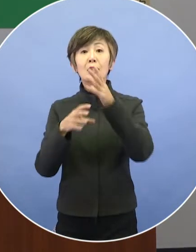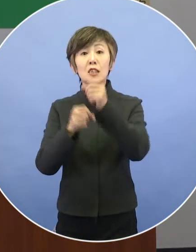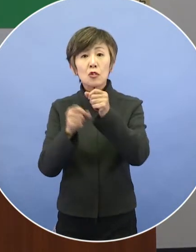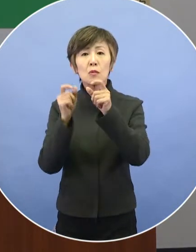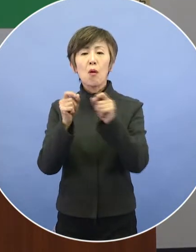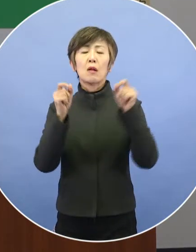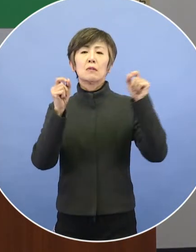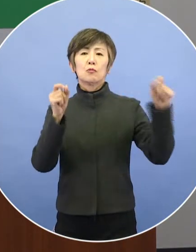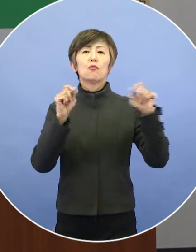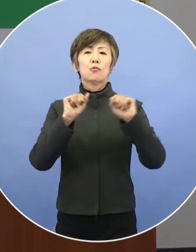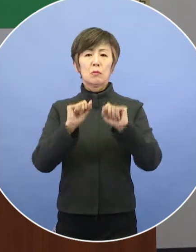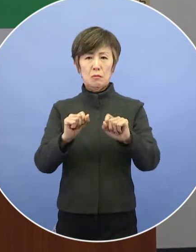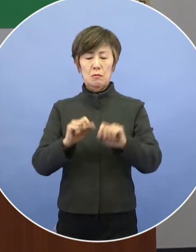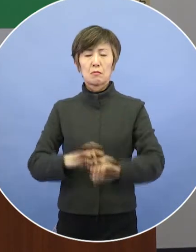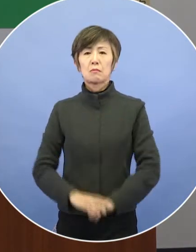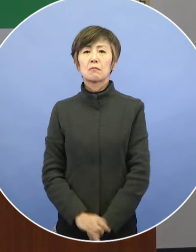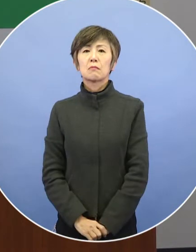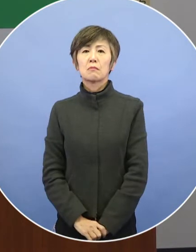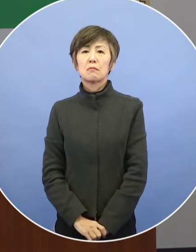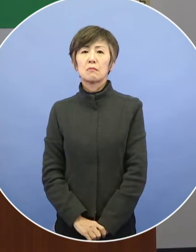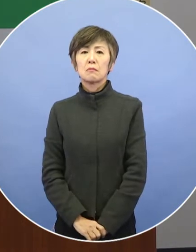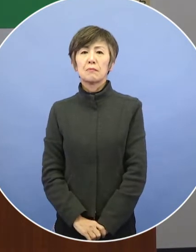をさせていただきます